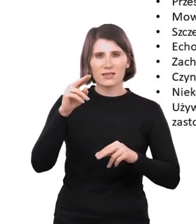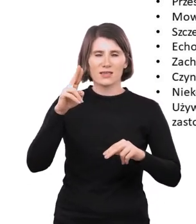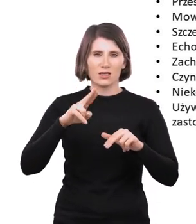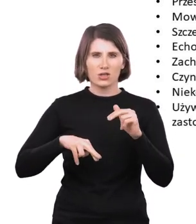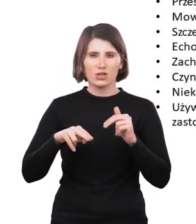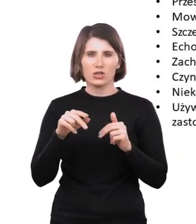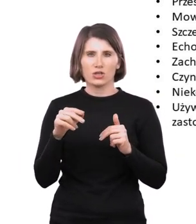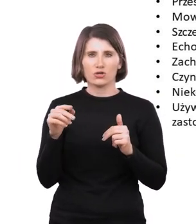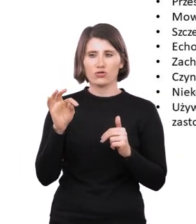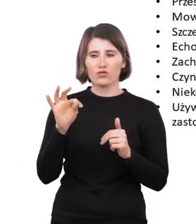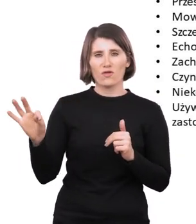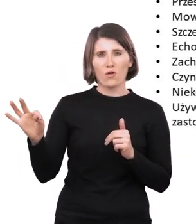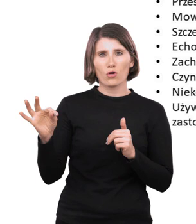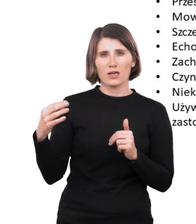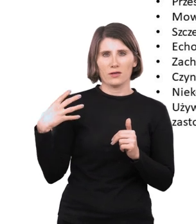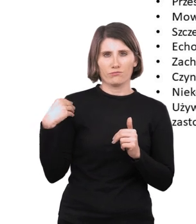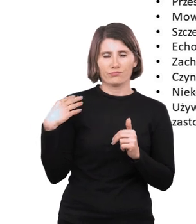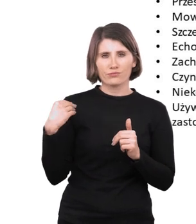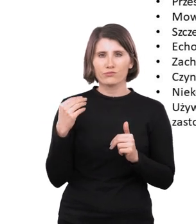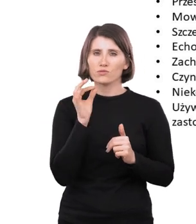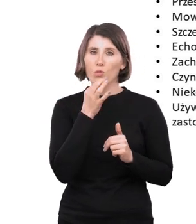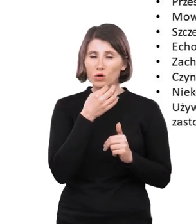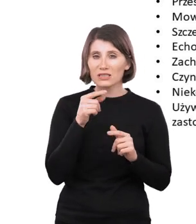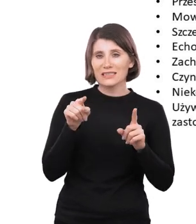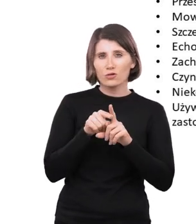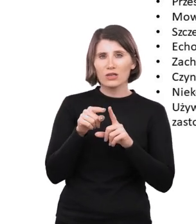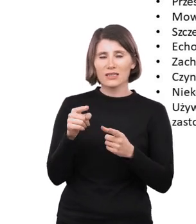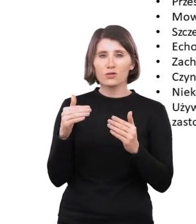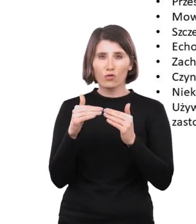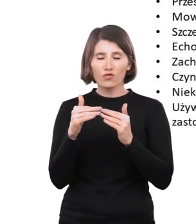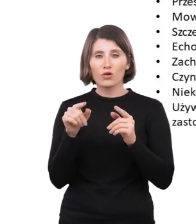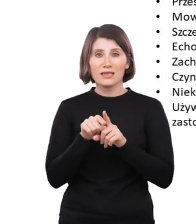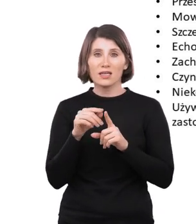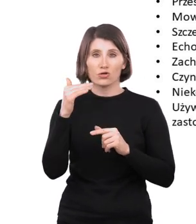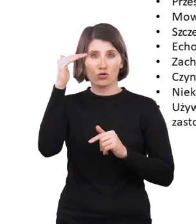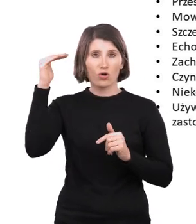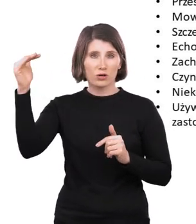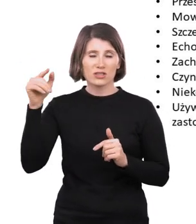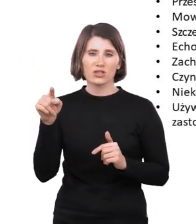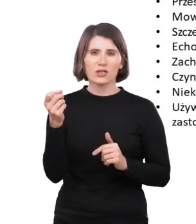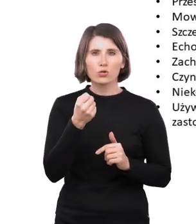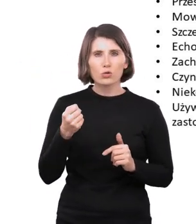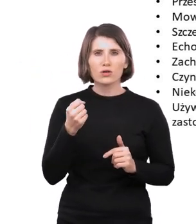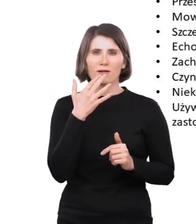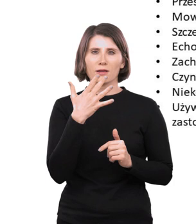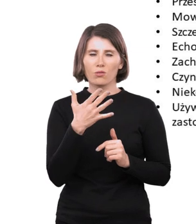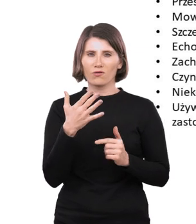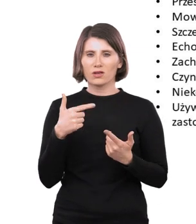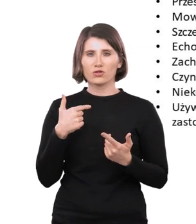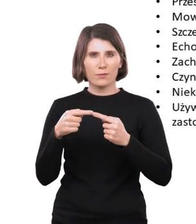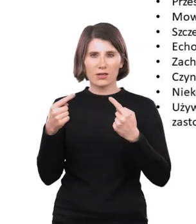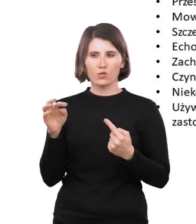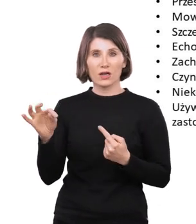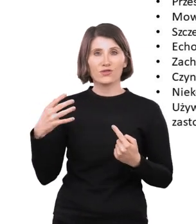dzieci w swoim wieku, a nawet przewyższa dorosłych. Używa jej nieadekwatnie do swojego wieku. Szczególne uzdolnienia,